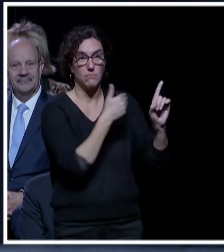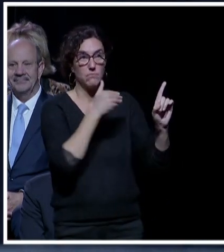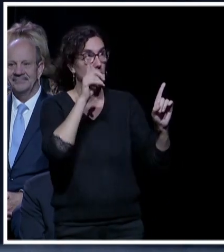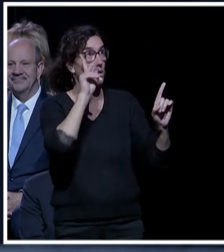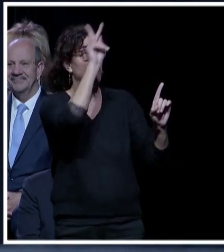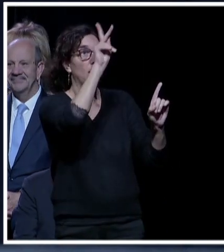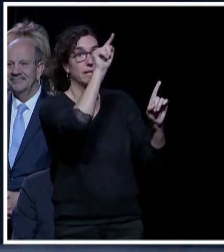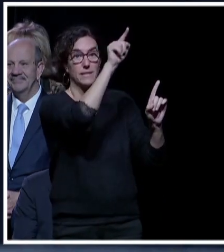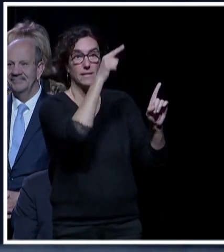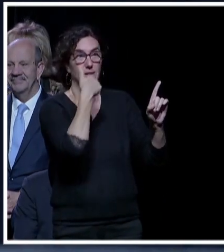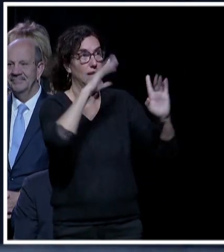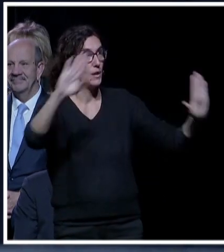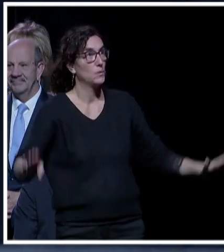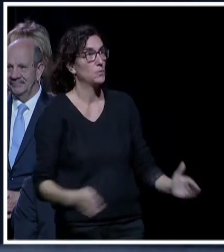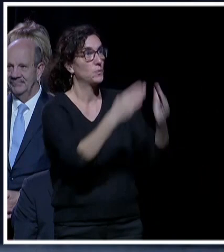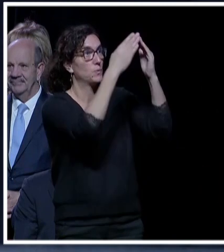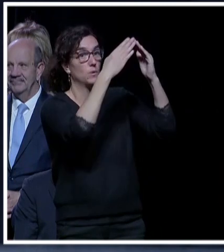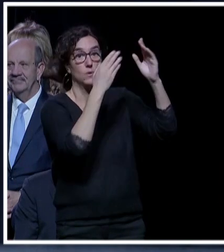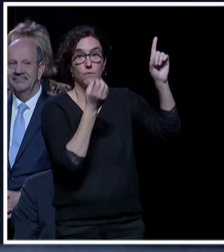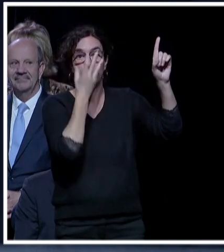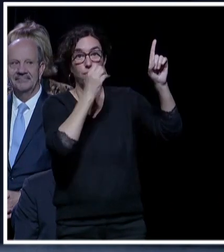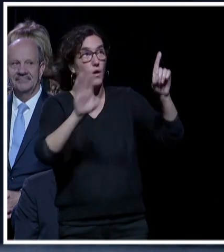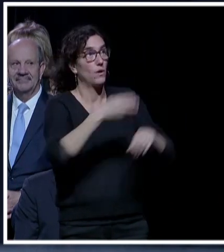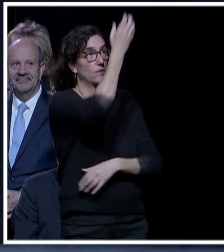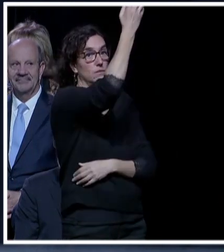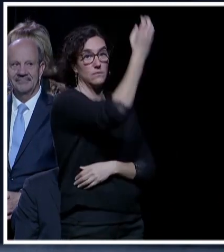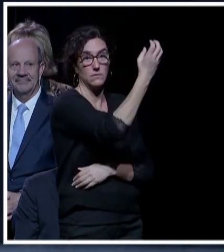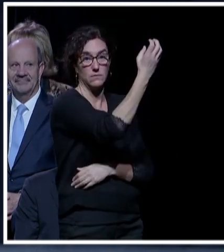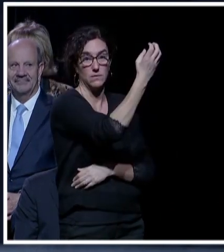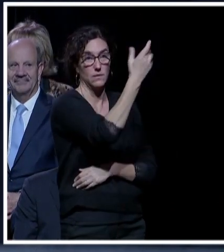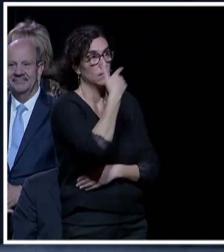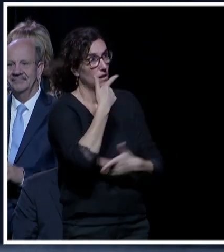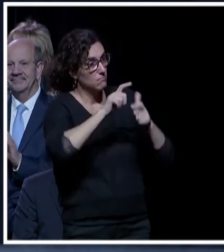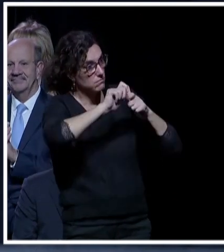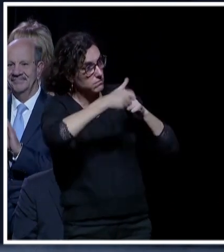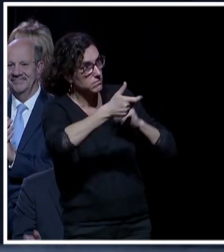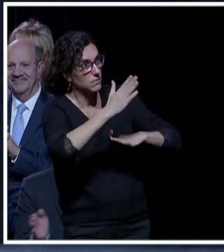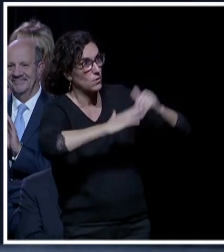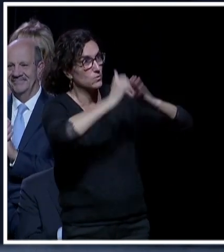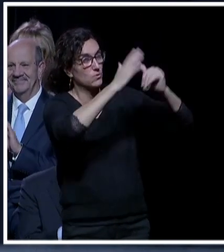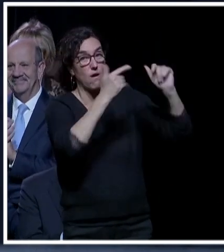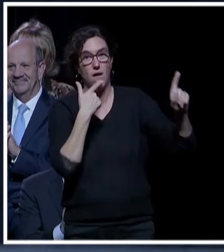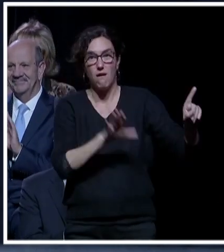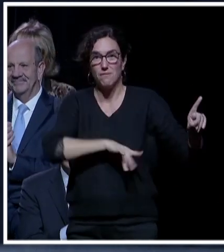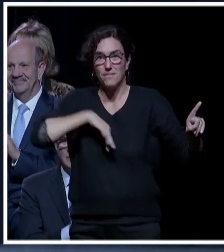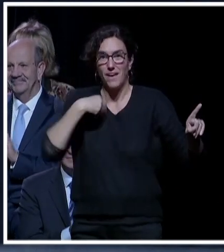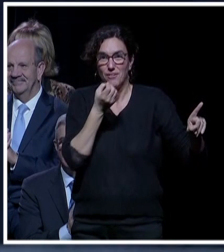marquer une étape importante de sa reconstruction. Quelle fierté, chers amis. Nous sommes heureux.